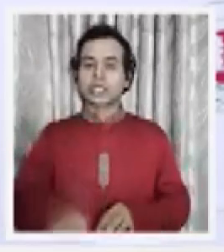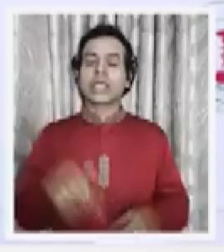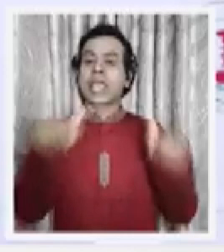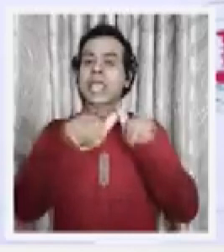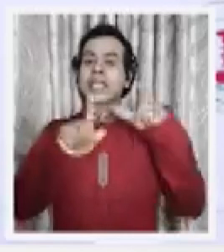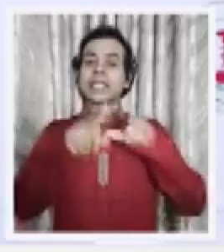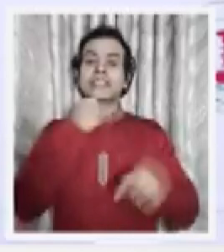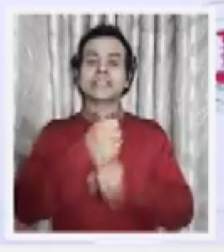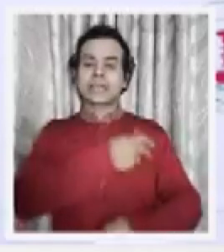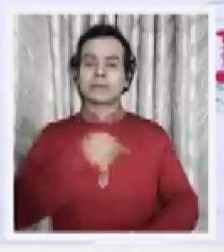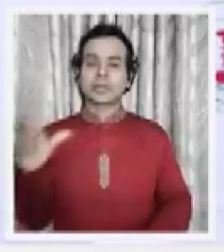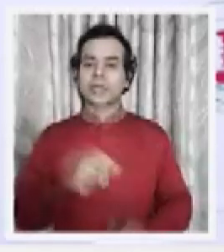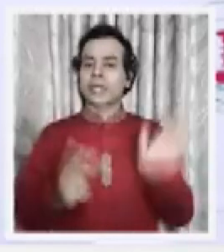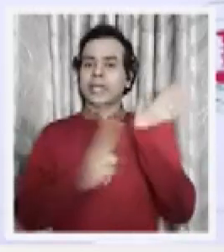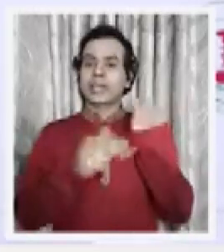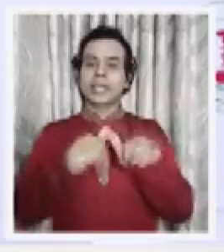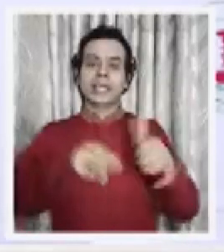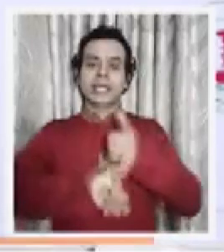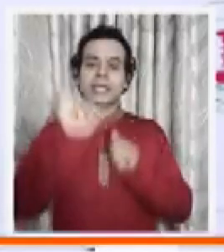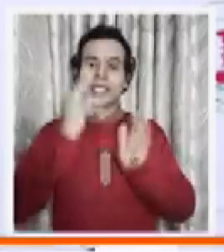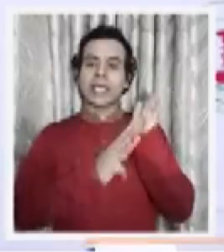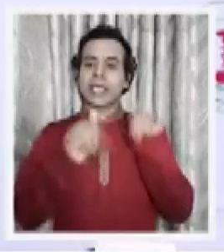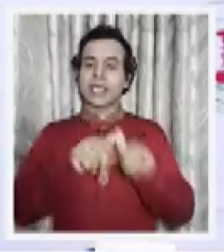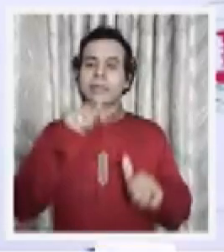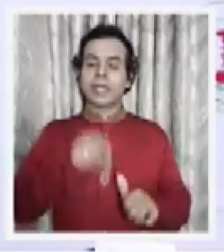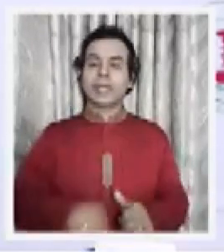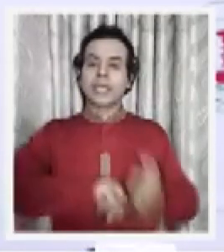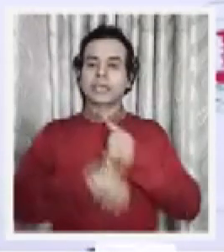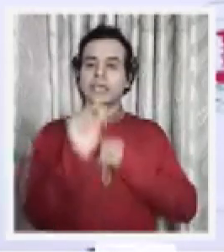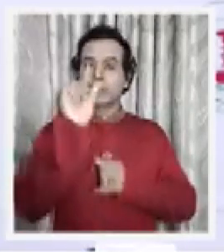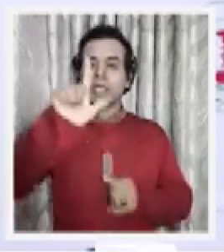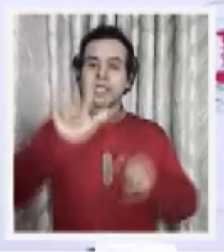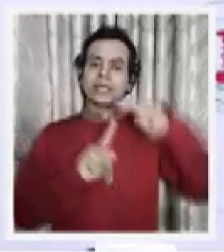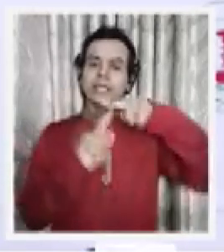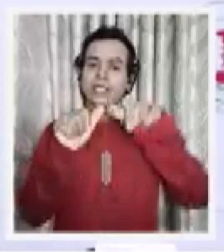আজও কোভিড-19 দৈনিক স্বাস্থ্য বুলেটিন নিয়ে আপনাদের সামনে উপস্থিত হয়েছি।